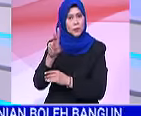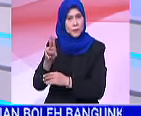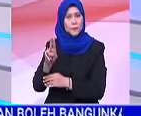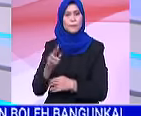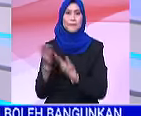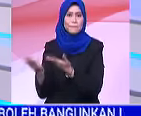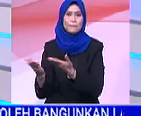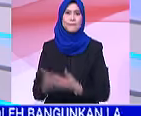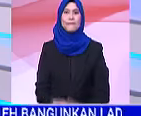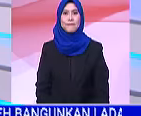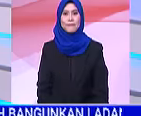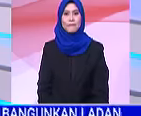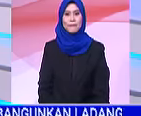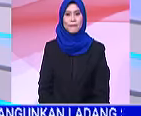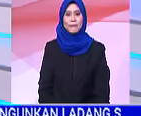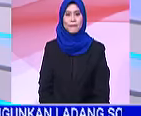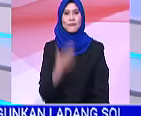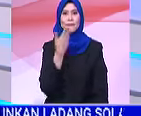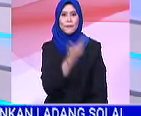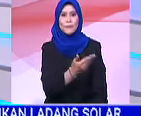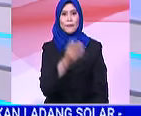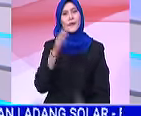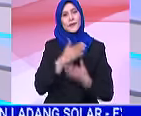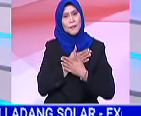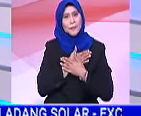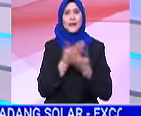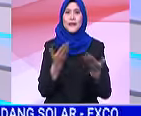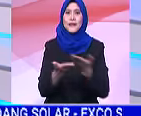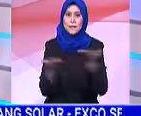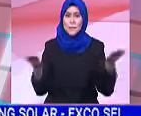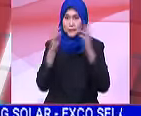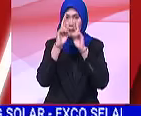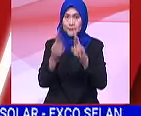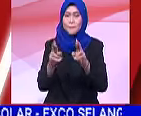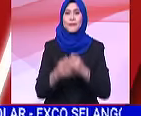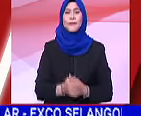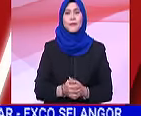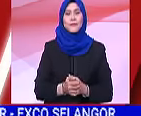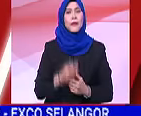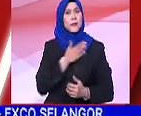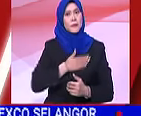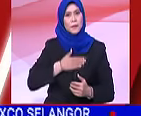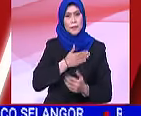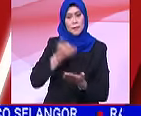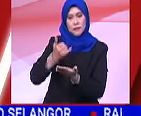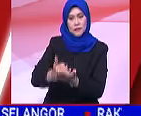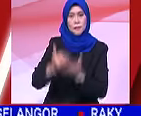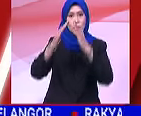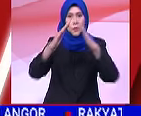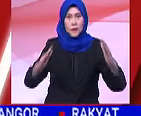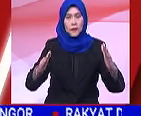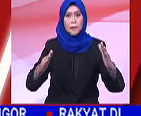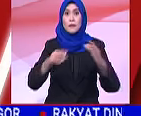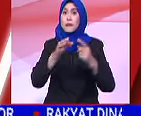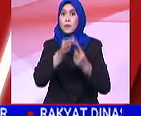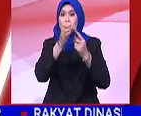Terima kasih Muhammad Shah, salam sejahtera dan salam hormat. Sila berada di rumah kecuali keluar